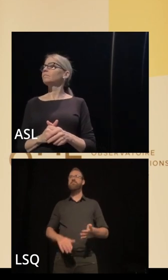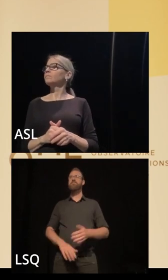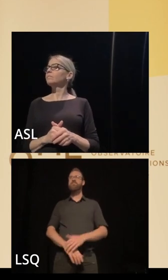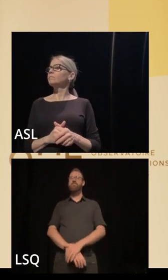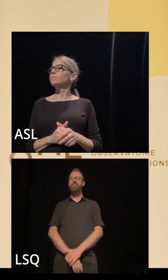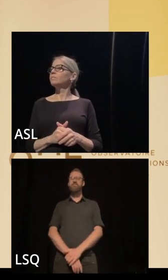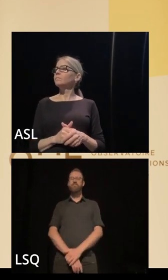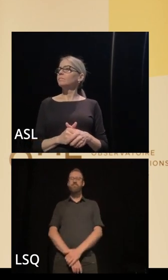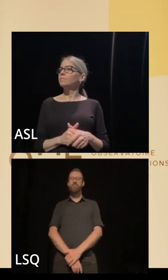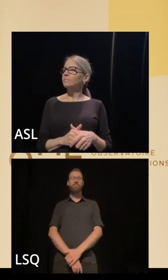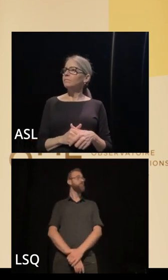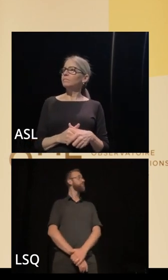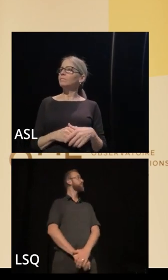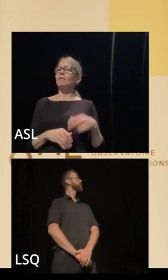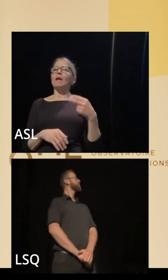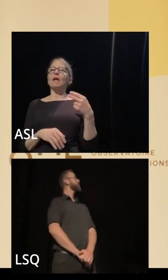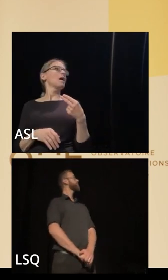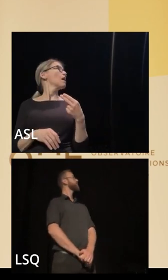Comment c'est fait?